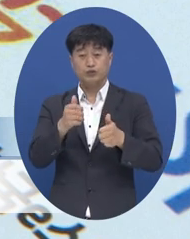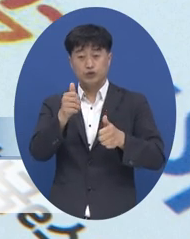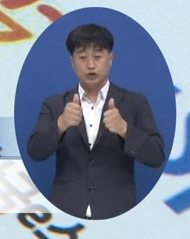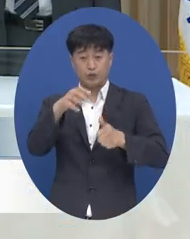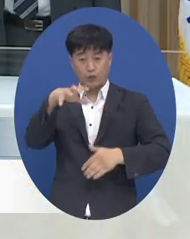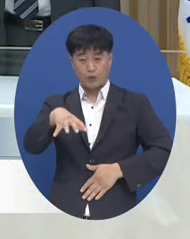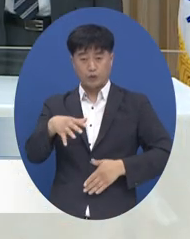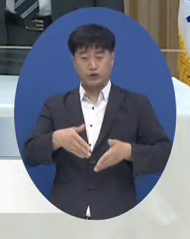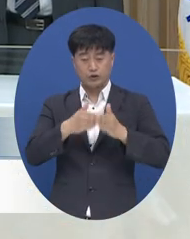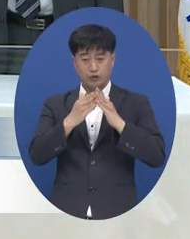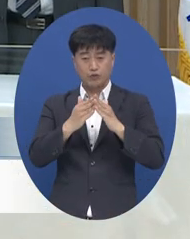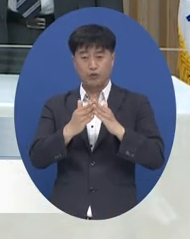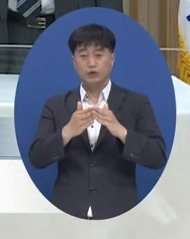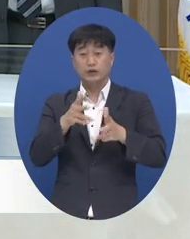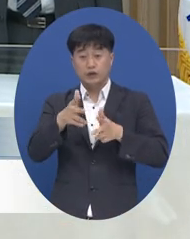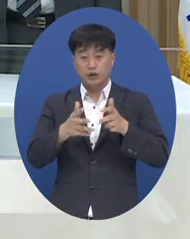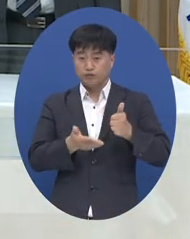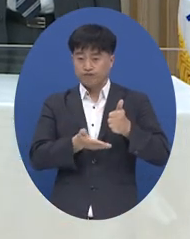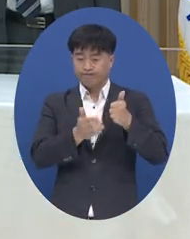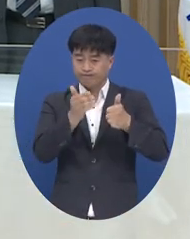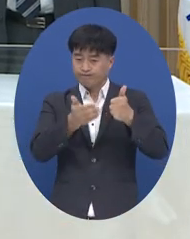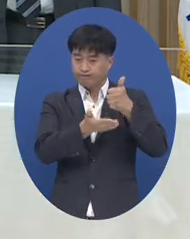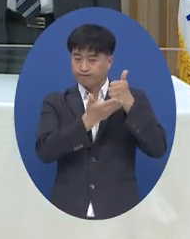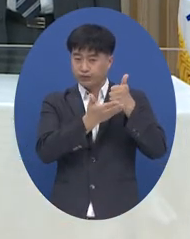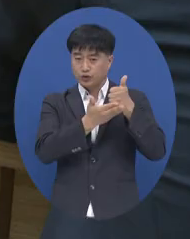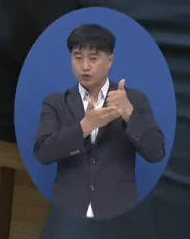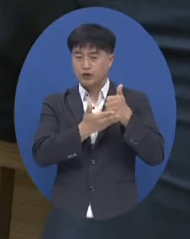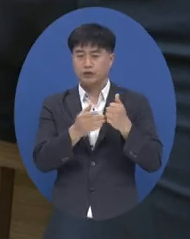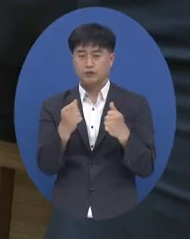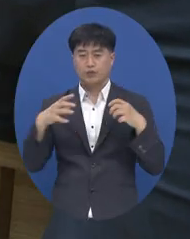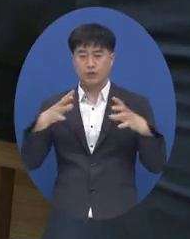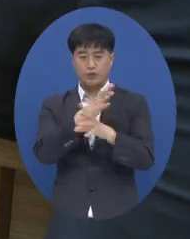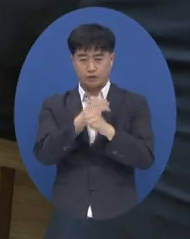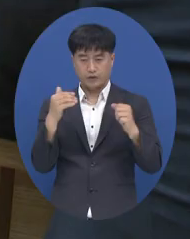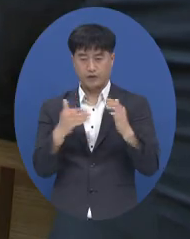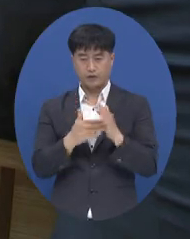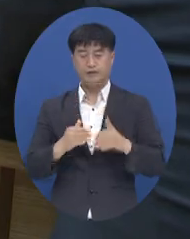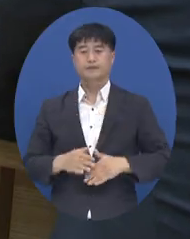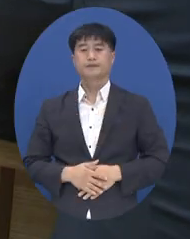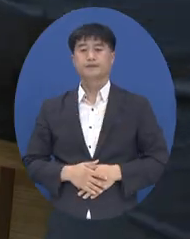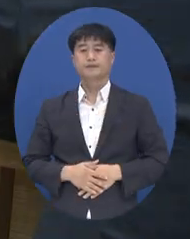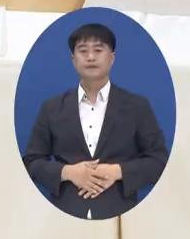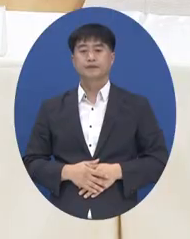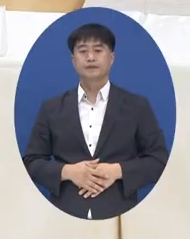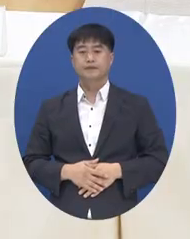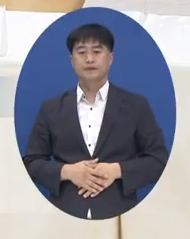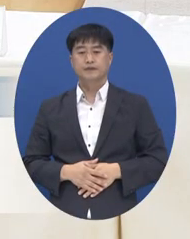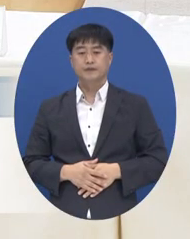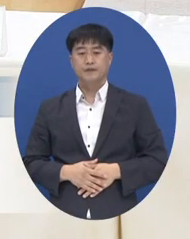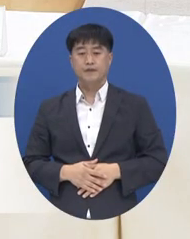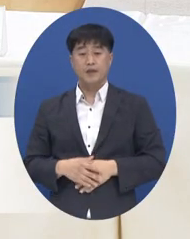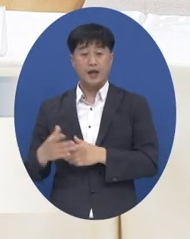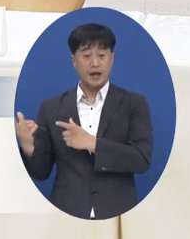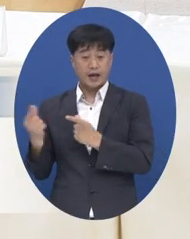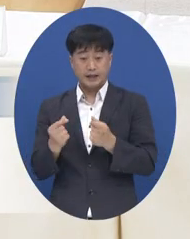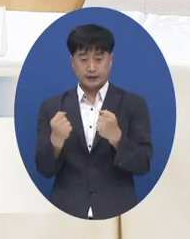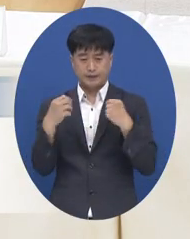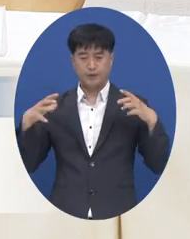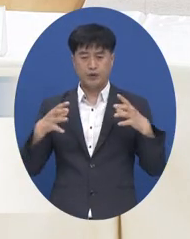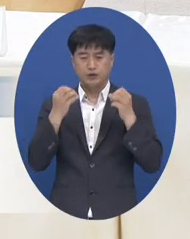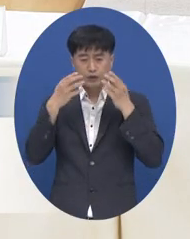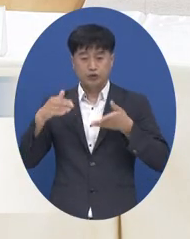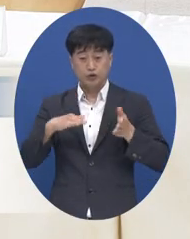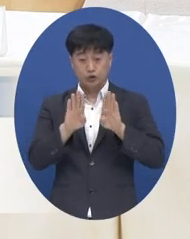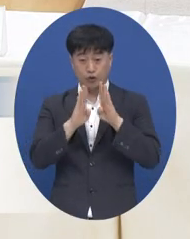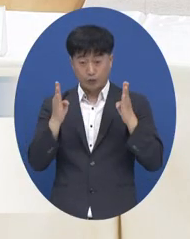추진하고 산업을 육성하는 데 힘쓰자는 내용의 업무 협약식을 가졌습니다. 같이 협력해서 또 새로운